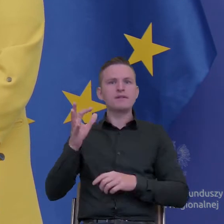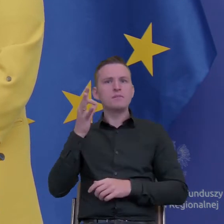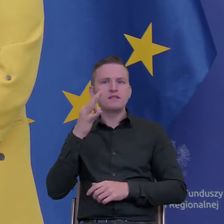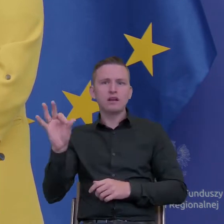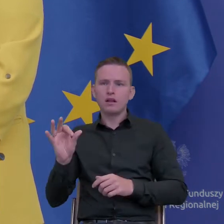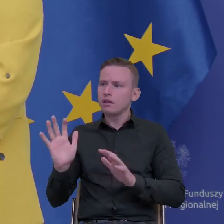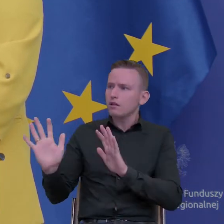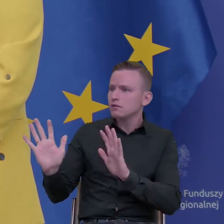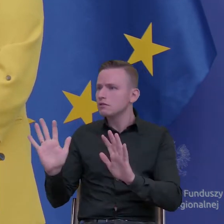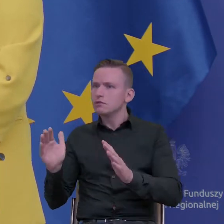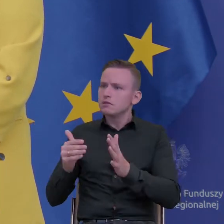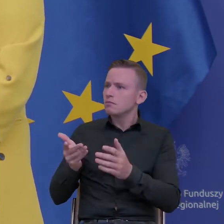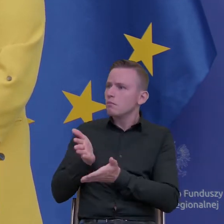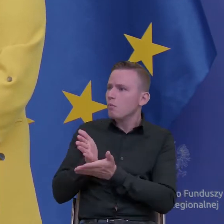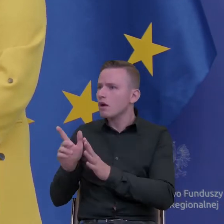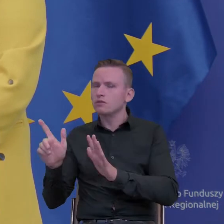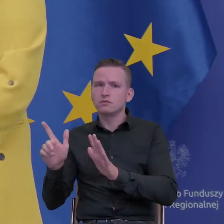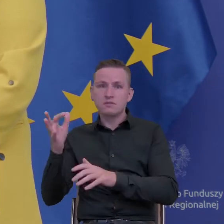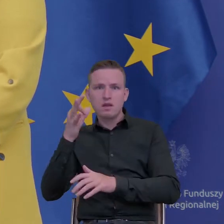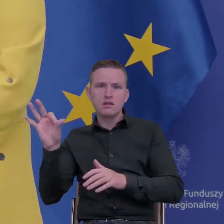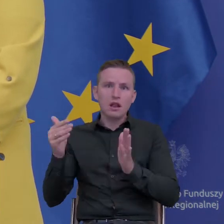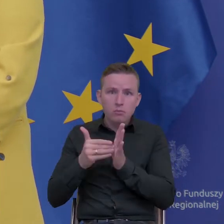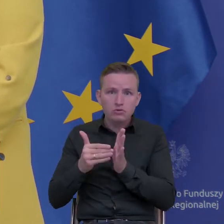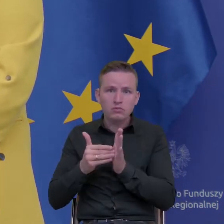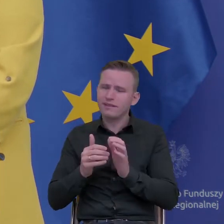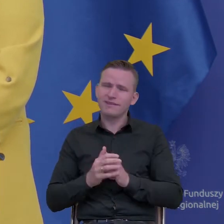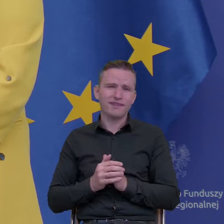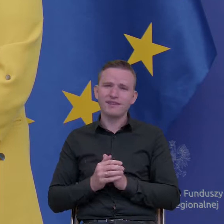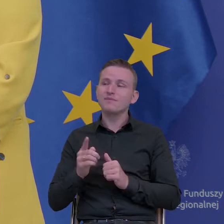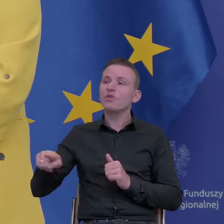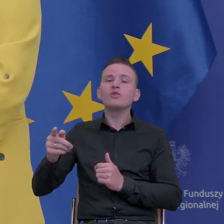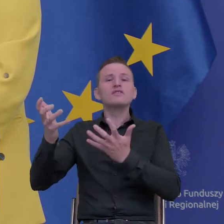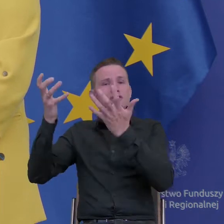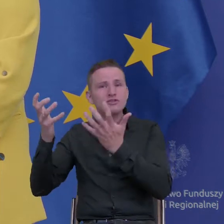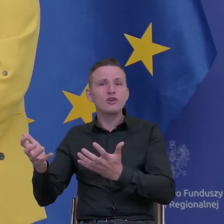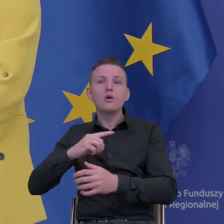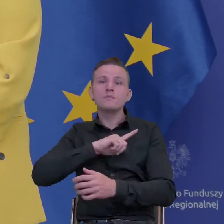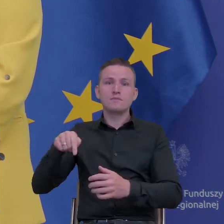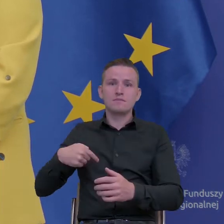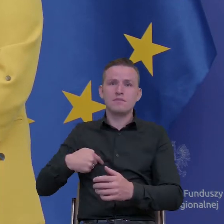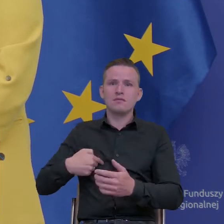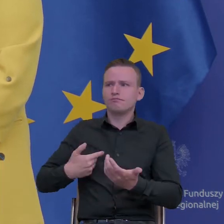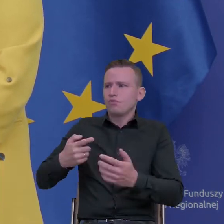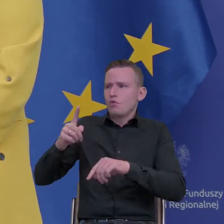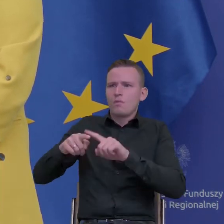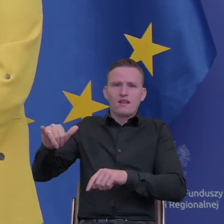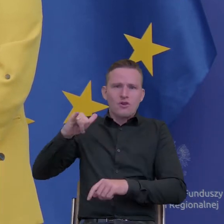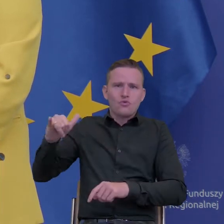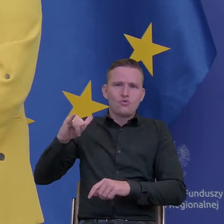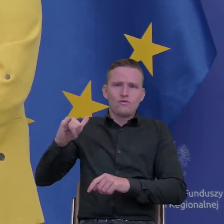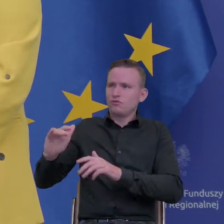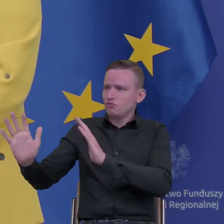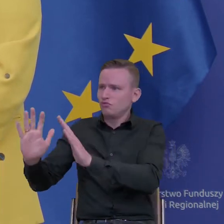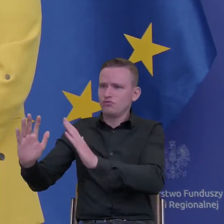osoby, która nie widzi do widzenia, nie bójmy się powiedzieć do osoby jeżdżącej na wózku, podejdź.